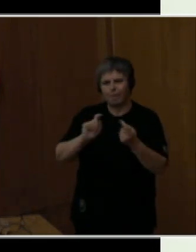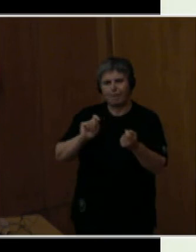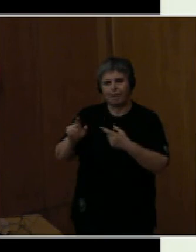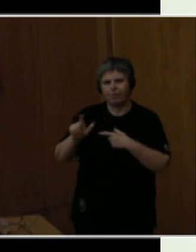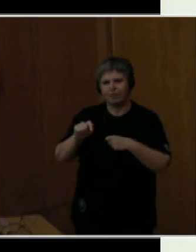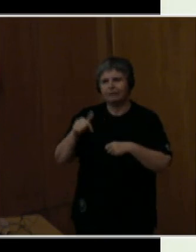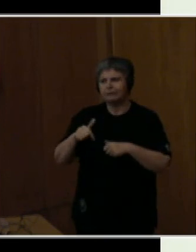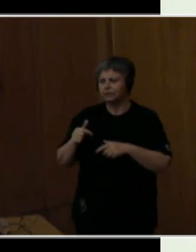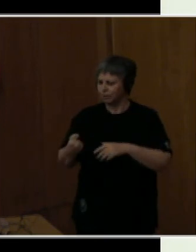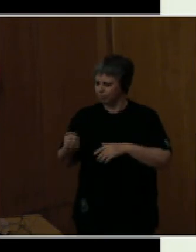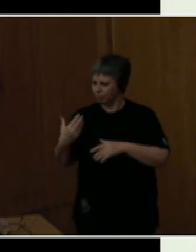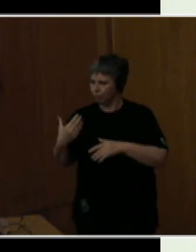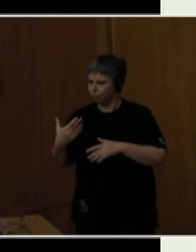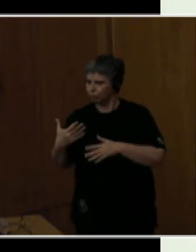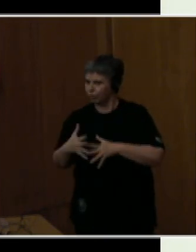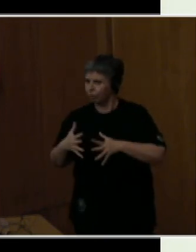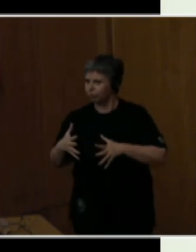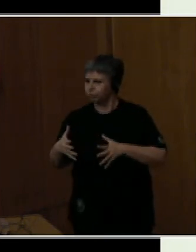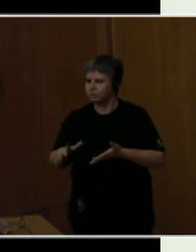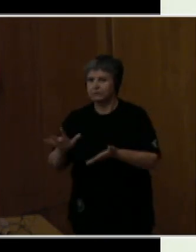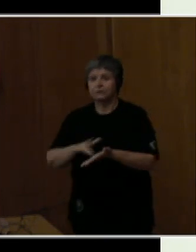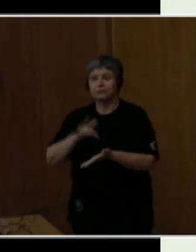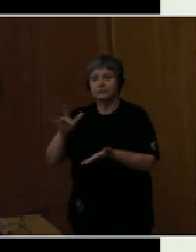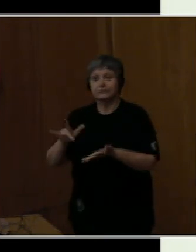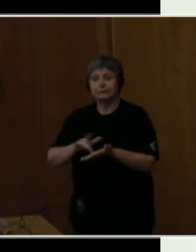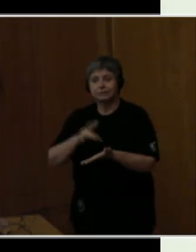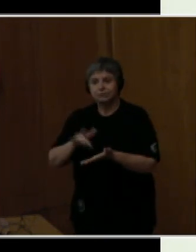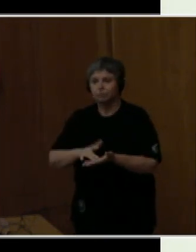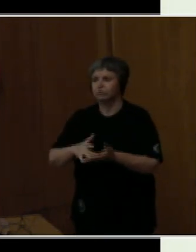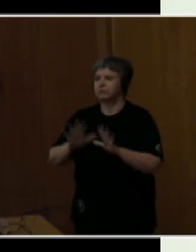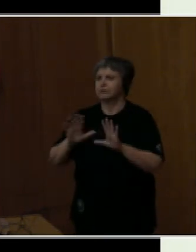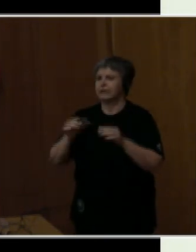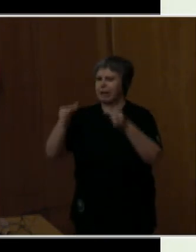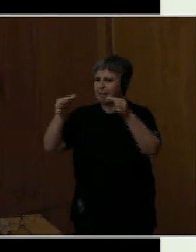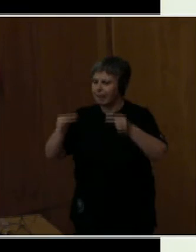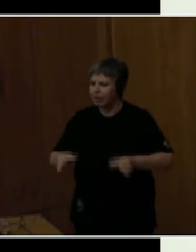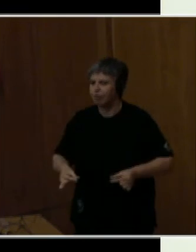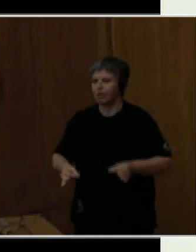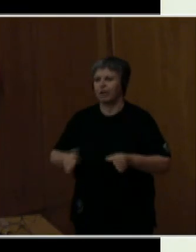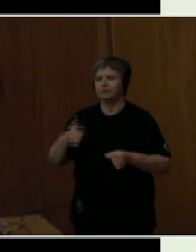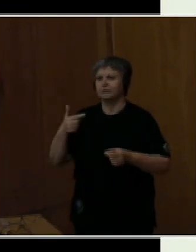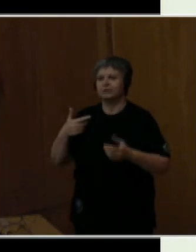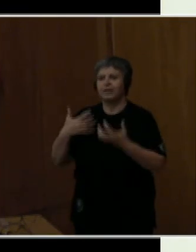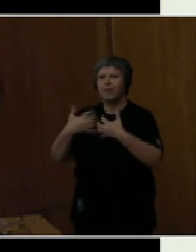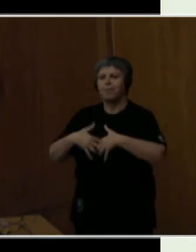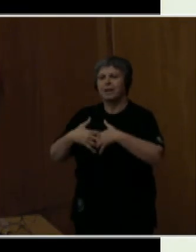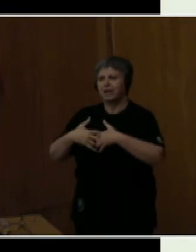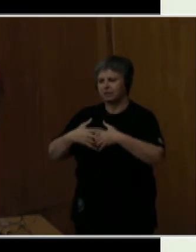tablets, τηλεοράσεις, machine to machine, πάρα πολύ, βλέπετε. Είναι τεράστιο το ποσοστό του.